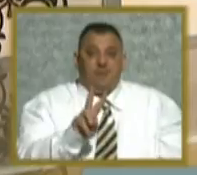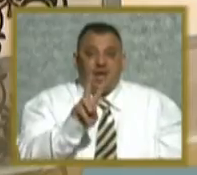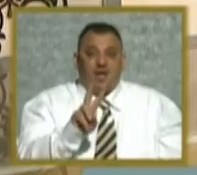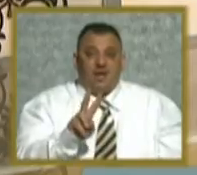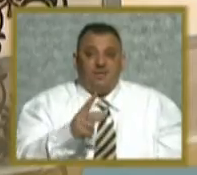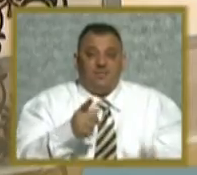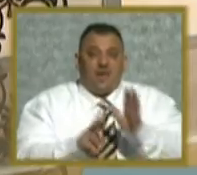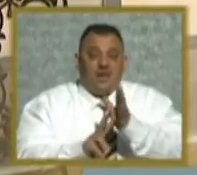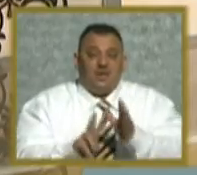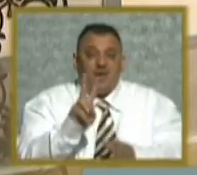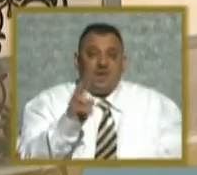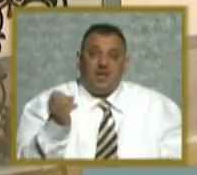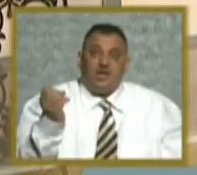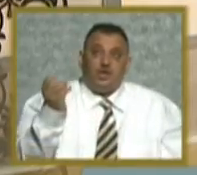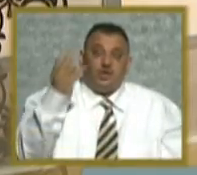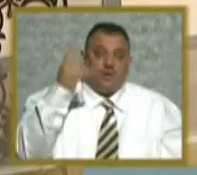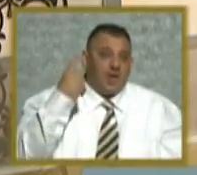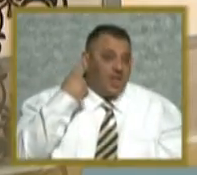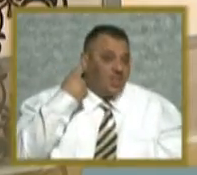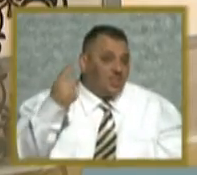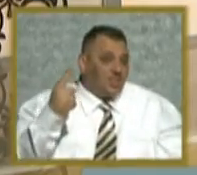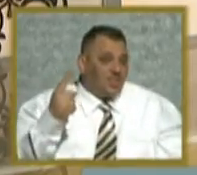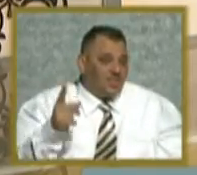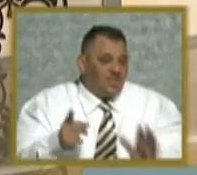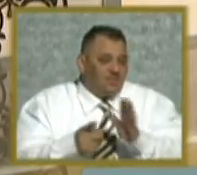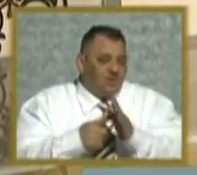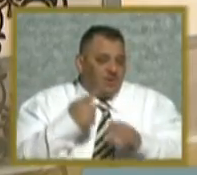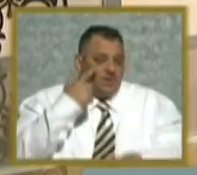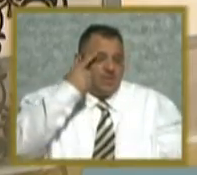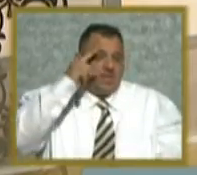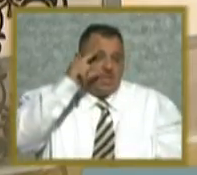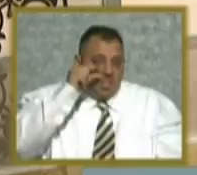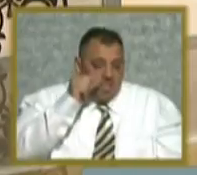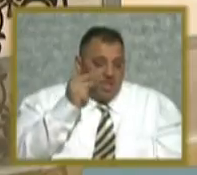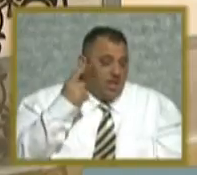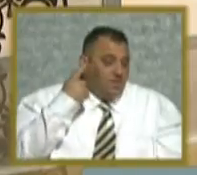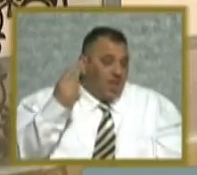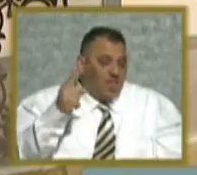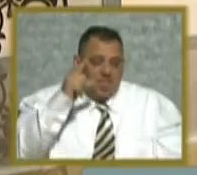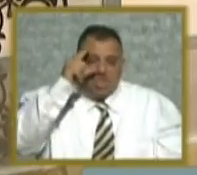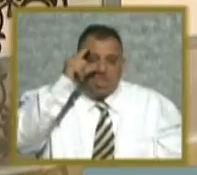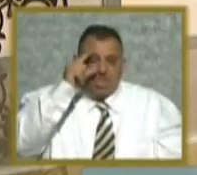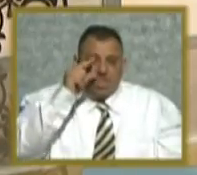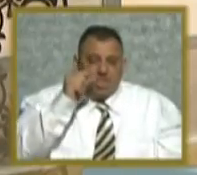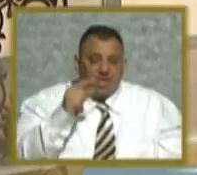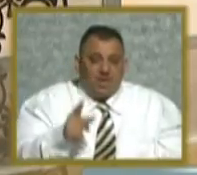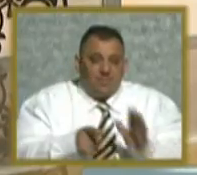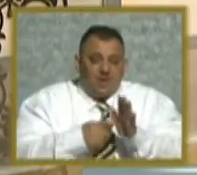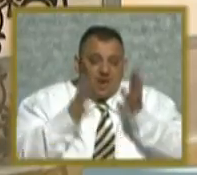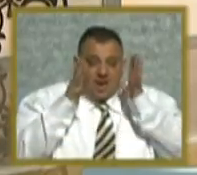7:30 مرات أتريع الأذان، أنا 9 عيني أنام ولا أتريع الصلاة ما تفوتني